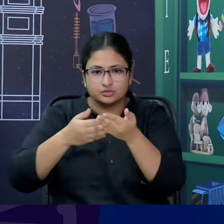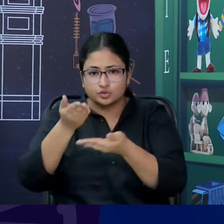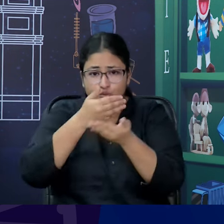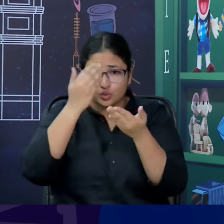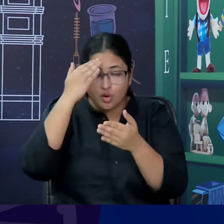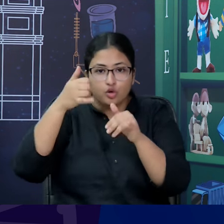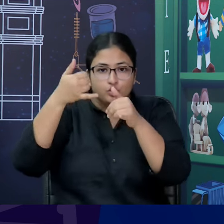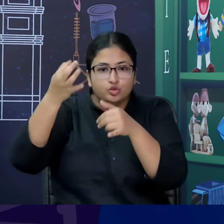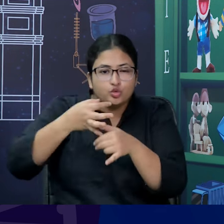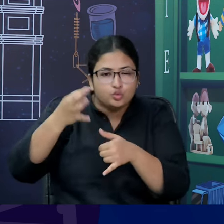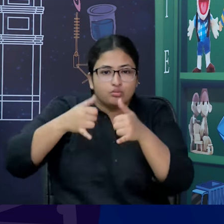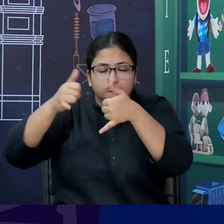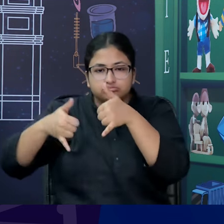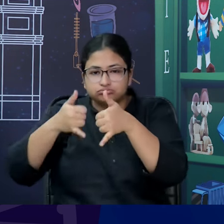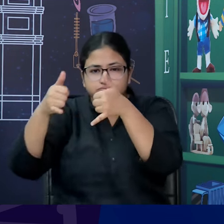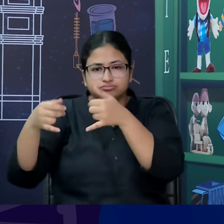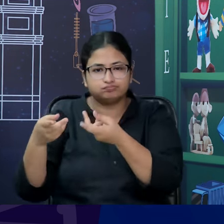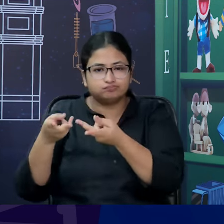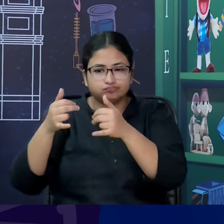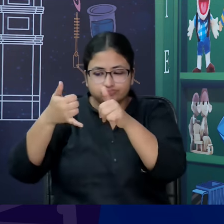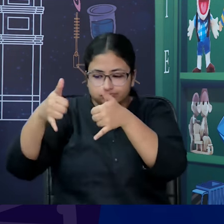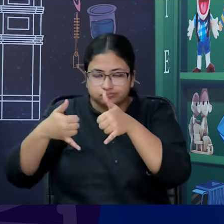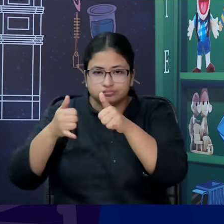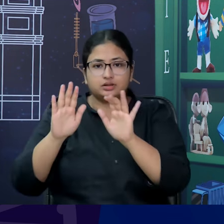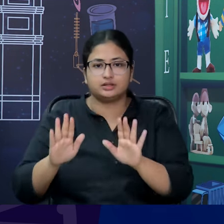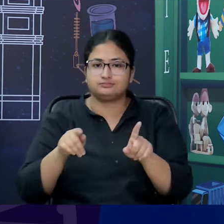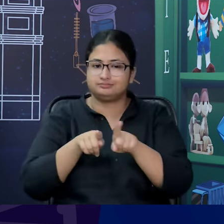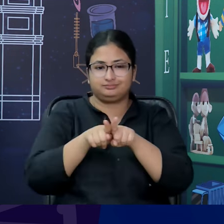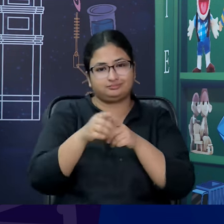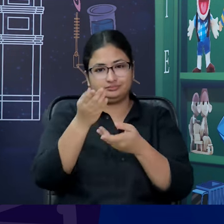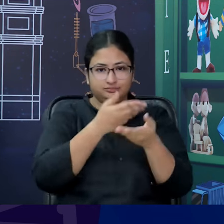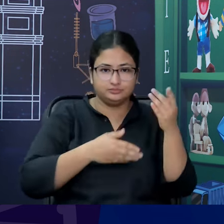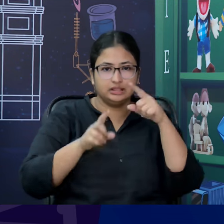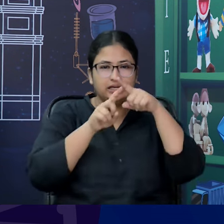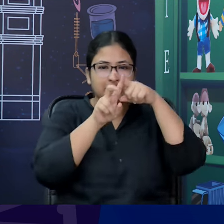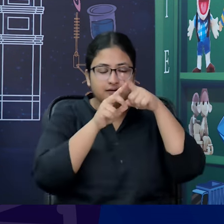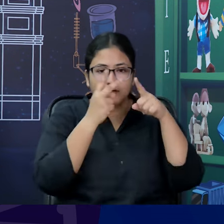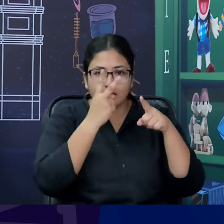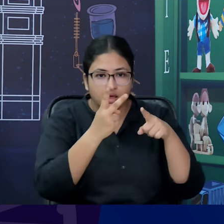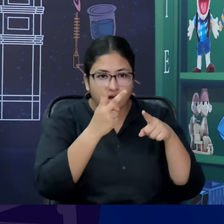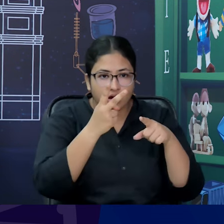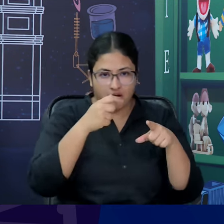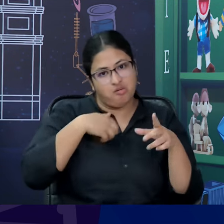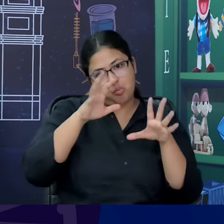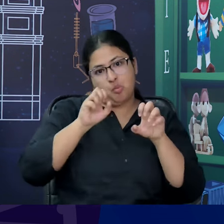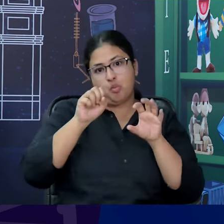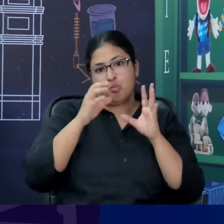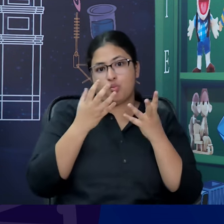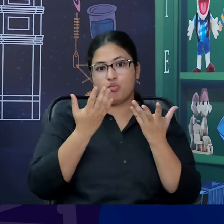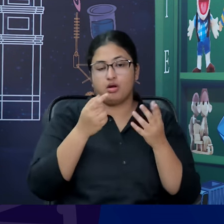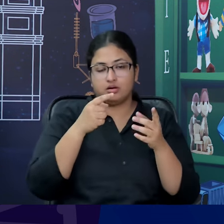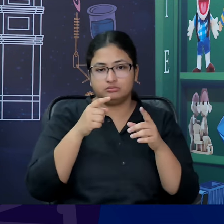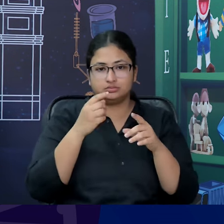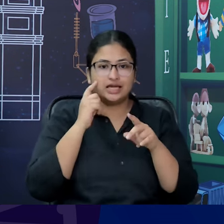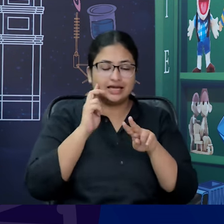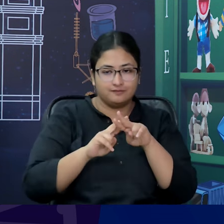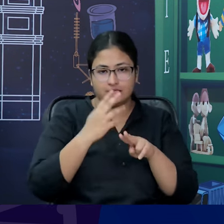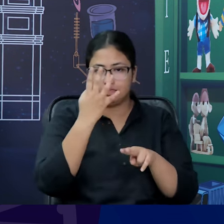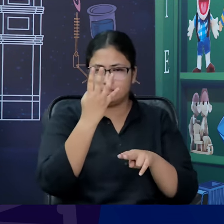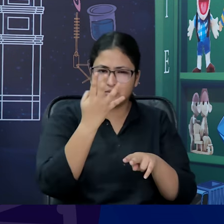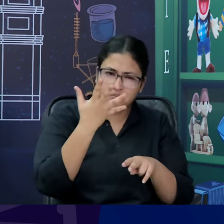आपको केवल वही खेल चाहिए जो हम टीवी पर देखते हैं या जो परिभाषित हैं किंतु आप छोटे बच्चों को चार पांच छोटे बच्चों को बैठा